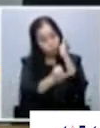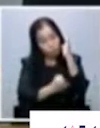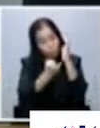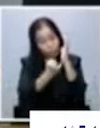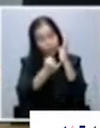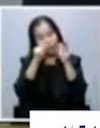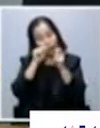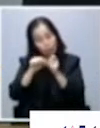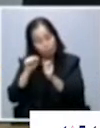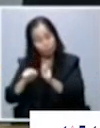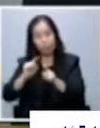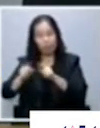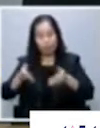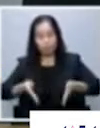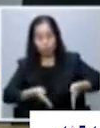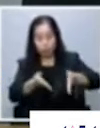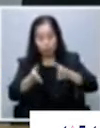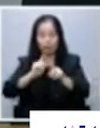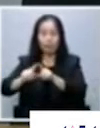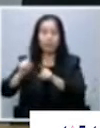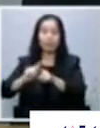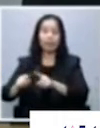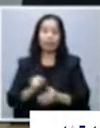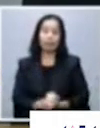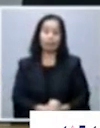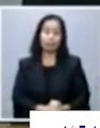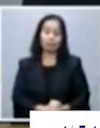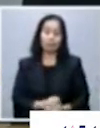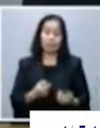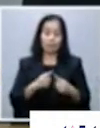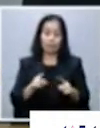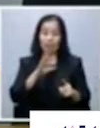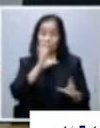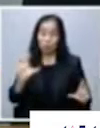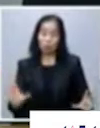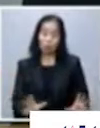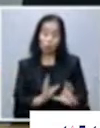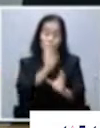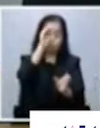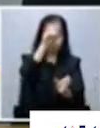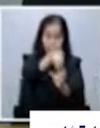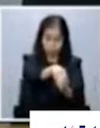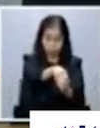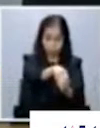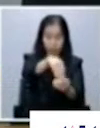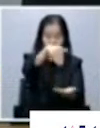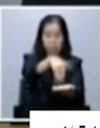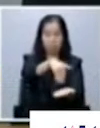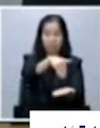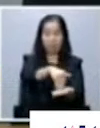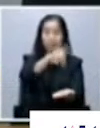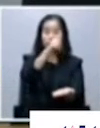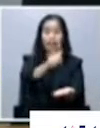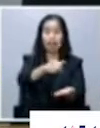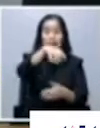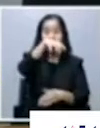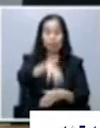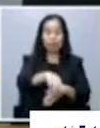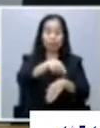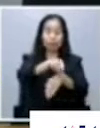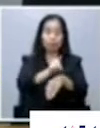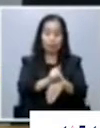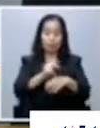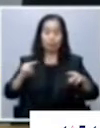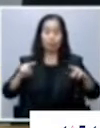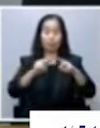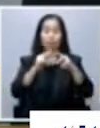ๆในปีปัจจุบันแต่เมื่อรวมงบประมาณรวมศูนย์อยู่ที่ส่วนกลางนั่นก็คือสำนักปลัดกระทรวงการต่างประเ